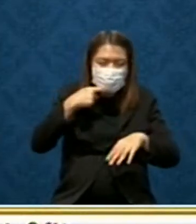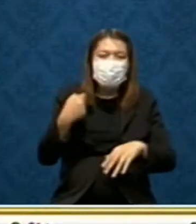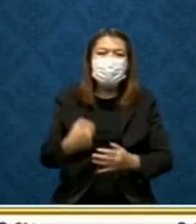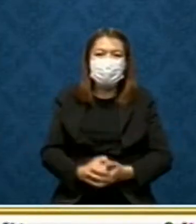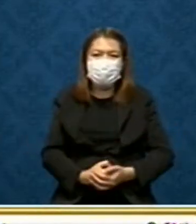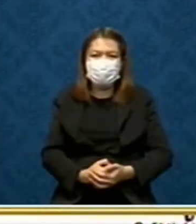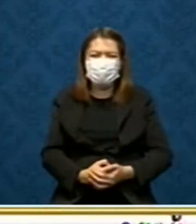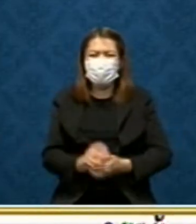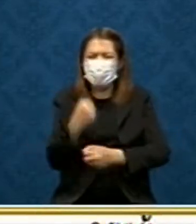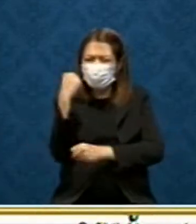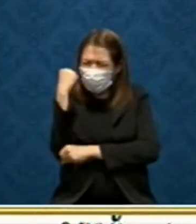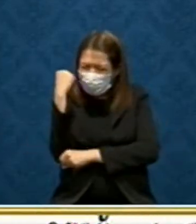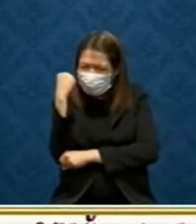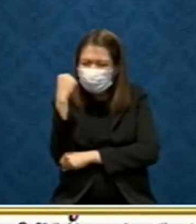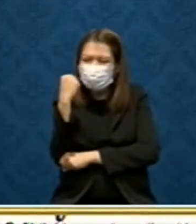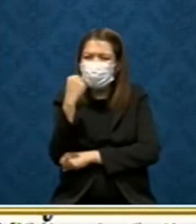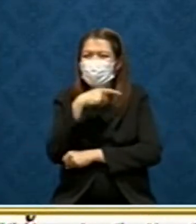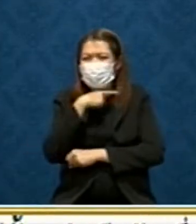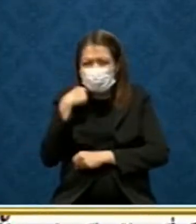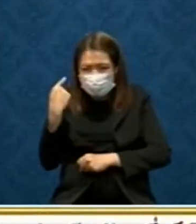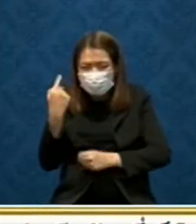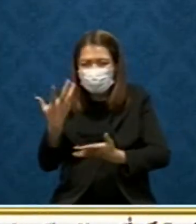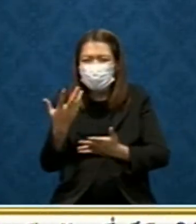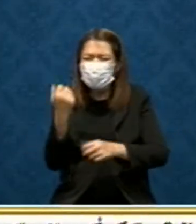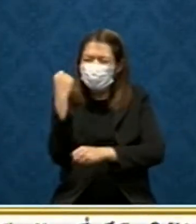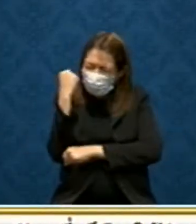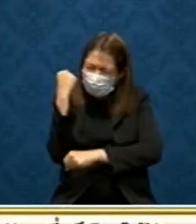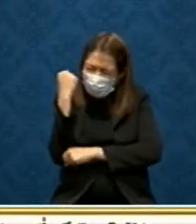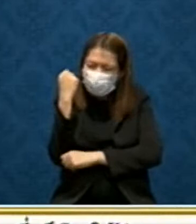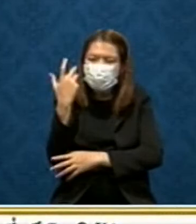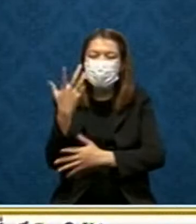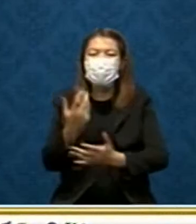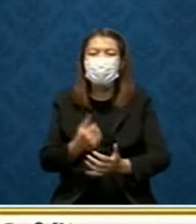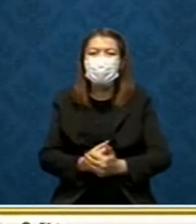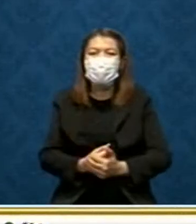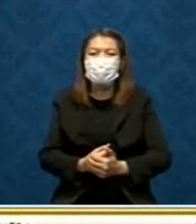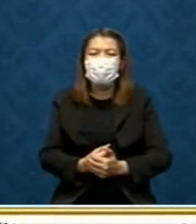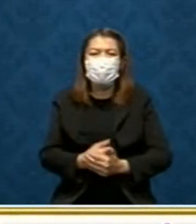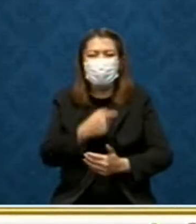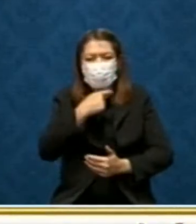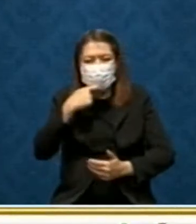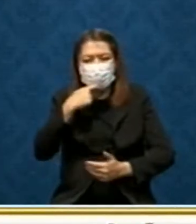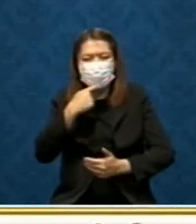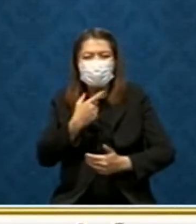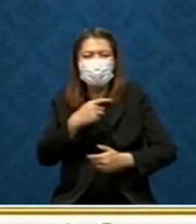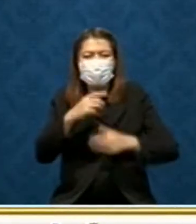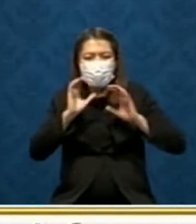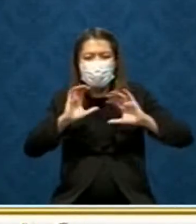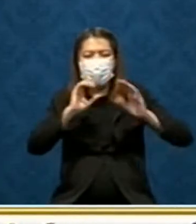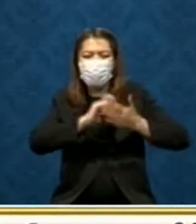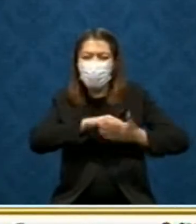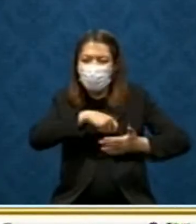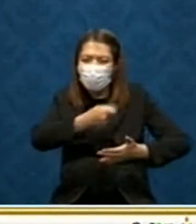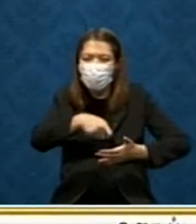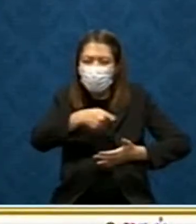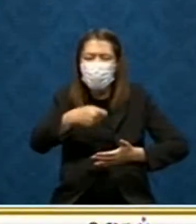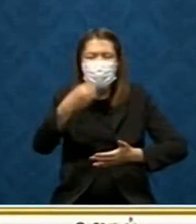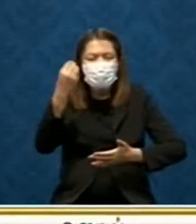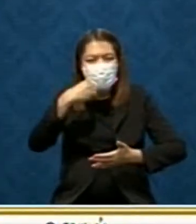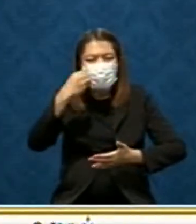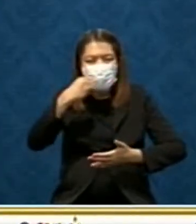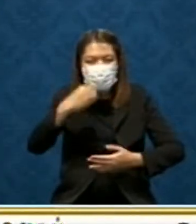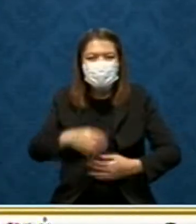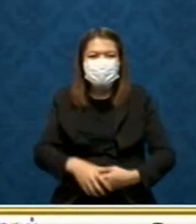แล้วก็ทำใหยากจนลไปอีกจนอยู่แล้วจนไปอีกกัแงกัทวมและรฐบลกตองคกพบประมาณทุกปีกับแรงกัทวม